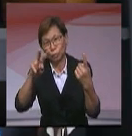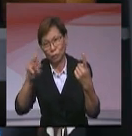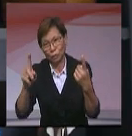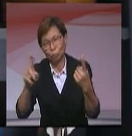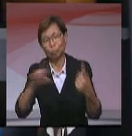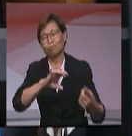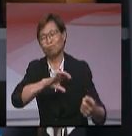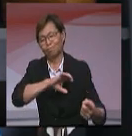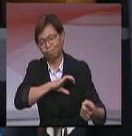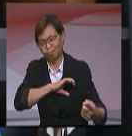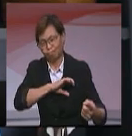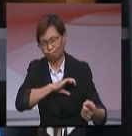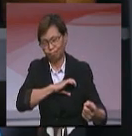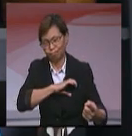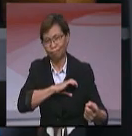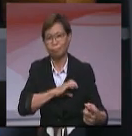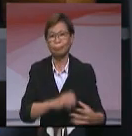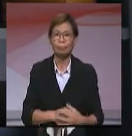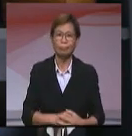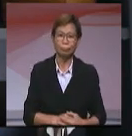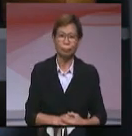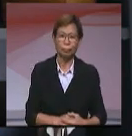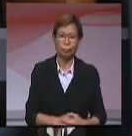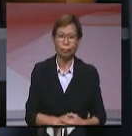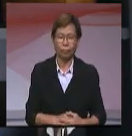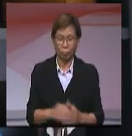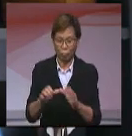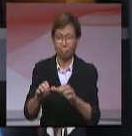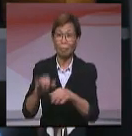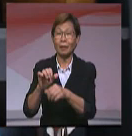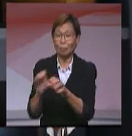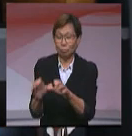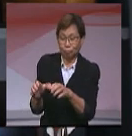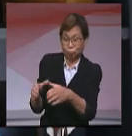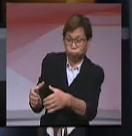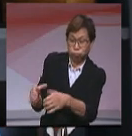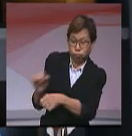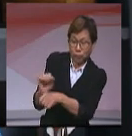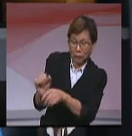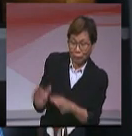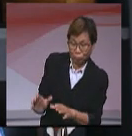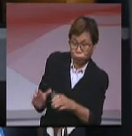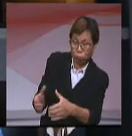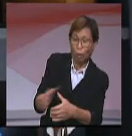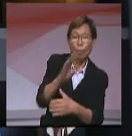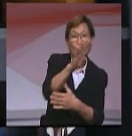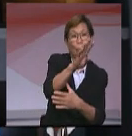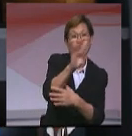11,721 anggota. Task Force ini telah membuat